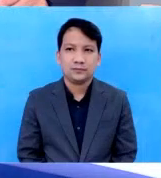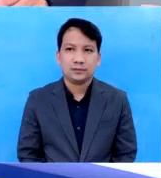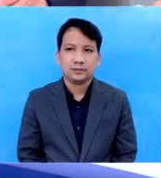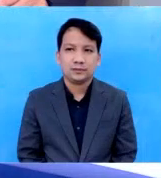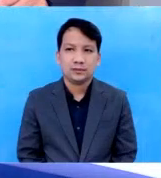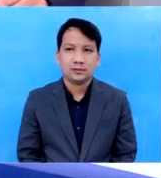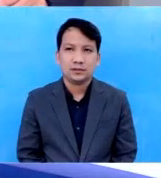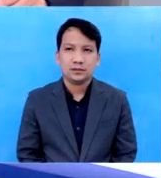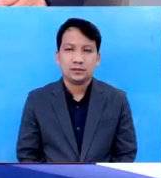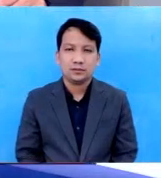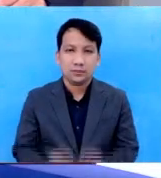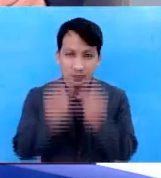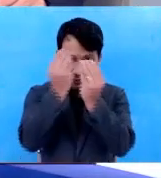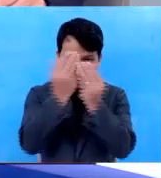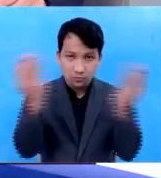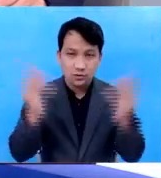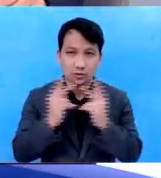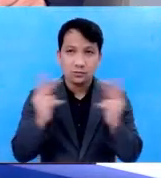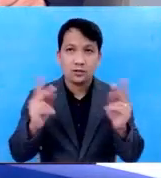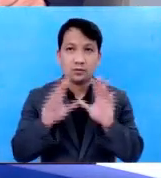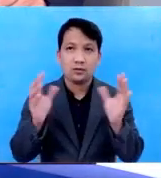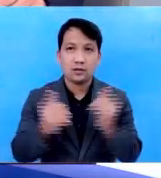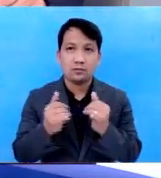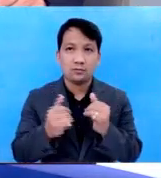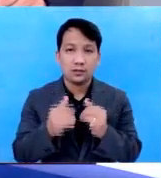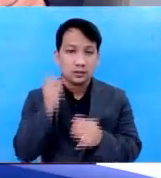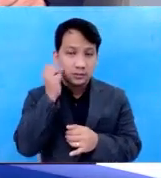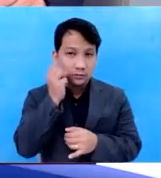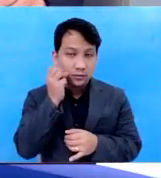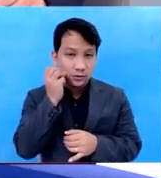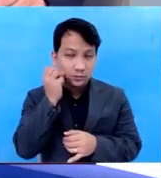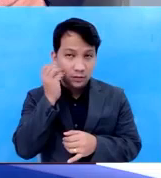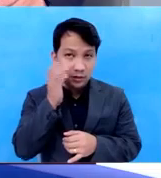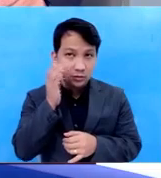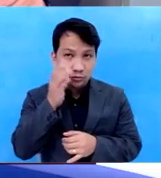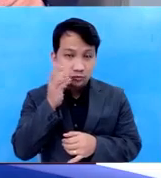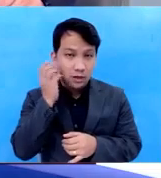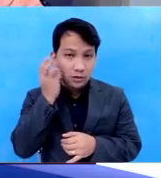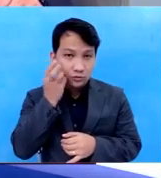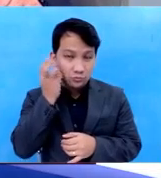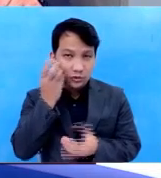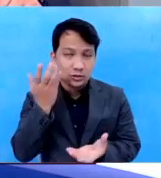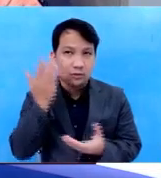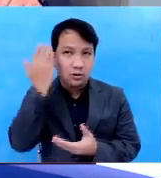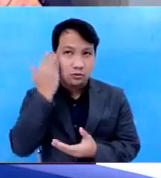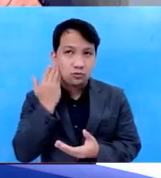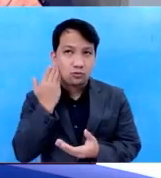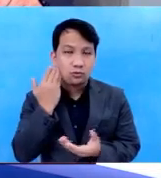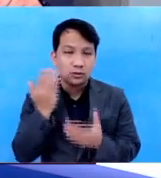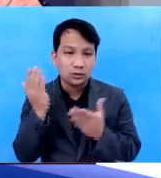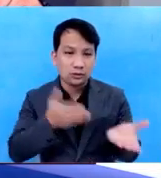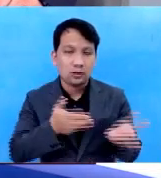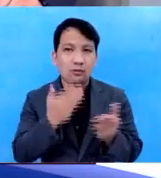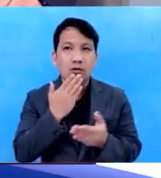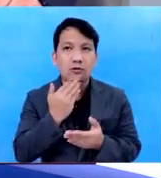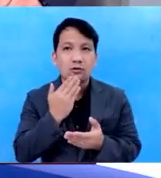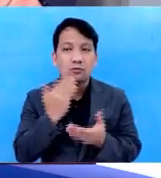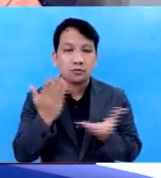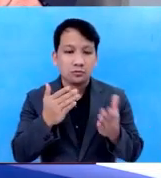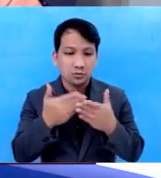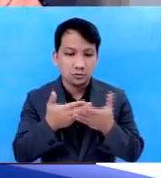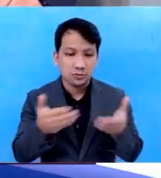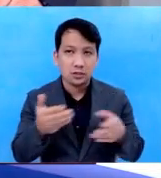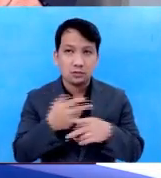Nagabisa na po sa publiko ang ilang kumpanya ng soft drinks. Kinakapos na raw kasi sila sa supply ng asukal na sangkap ng ilang produkto nila.